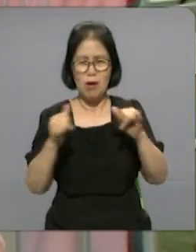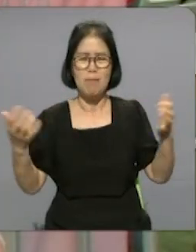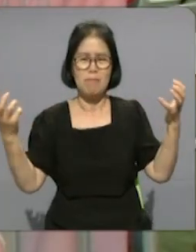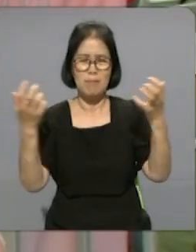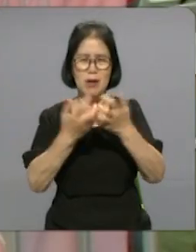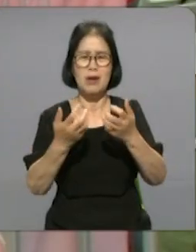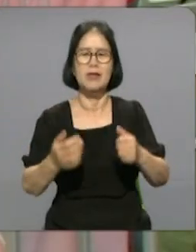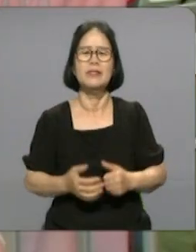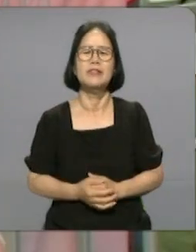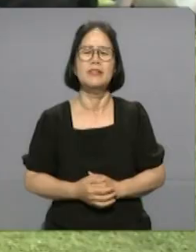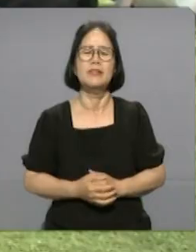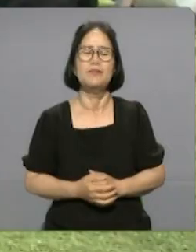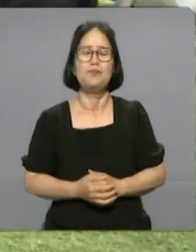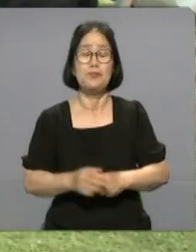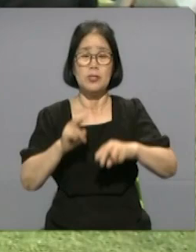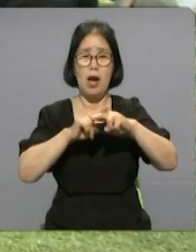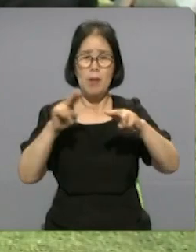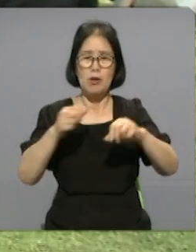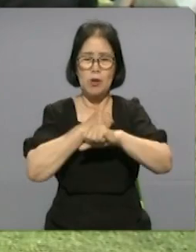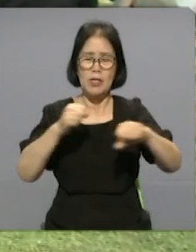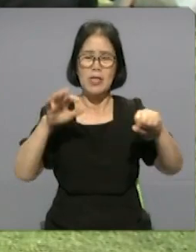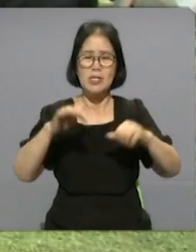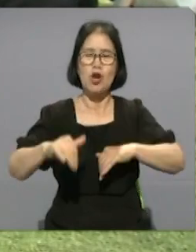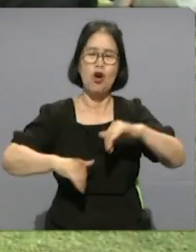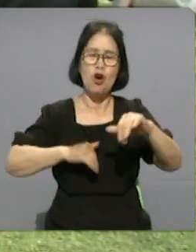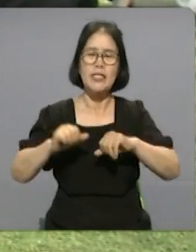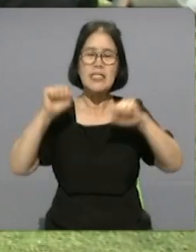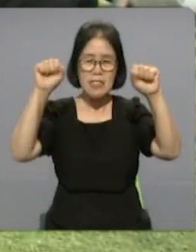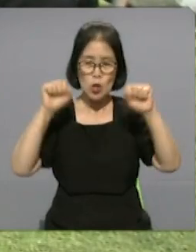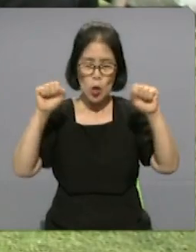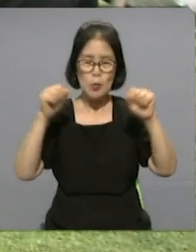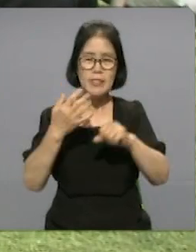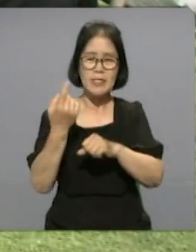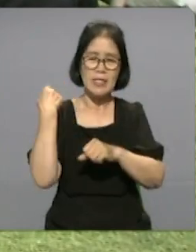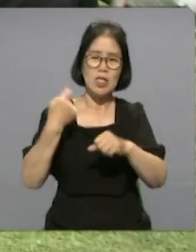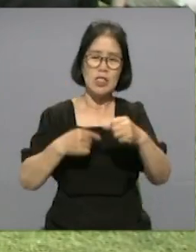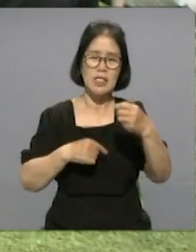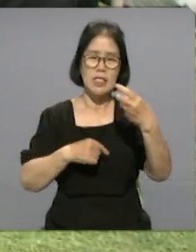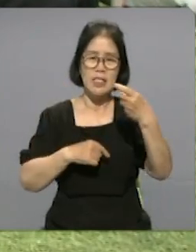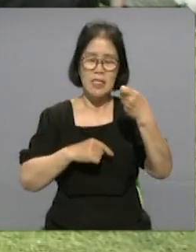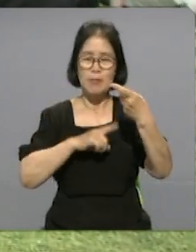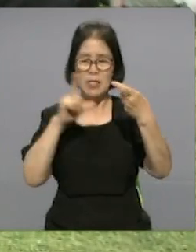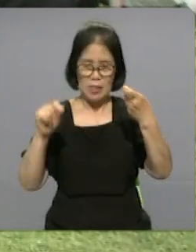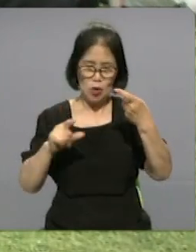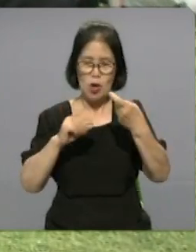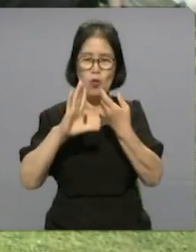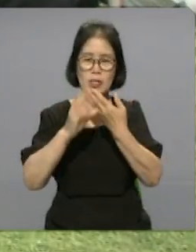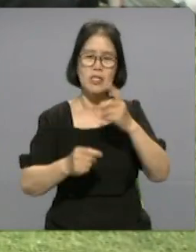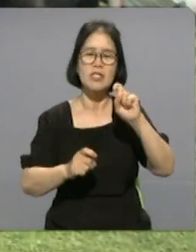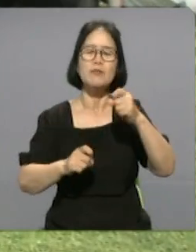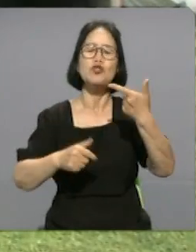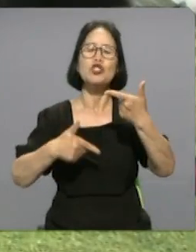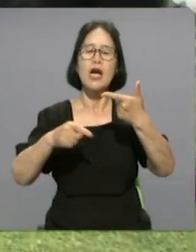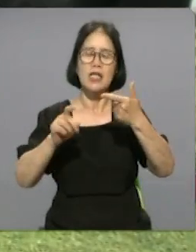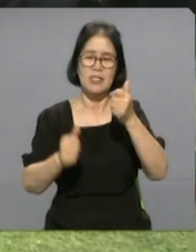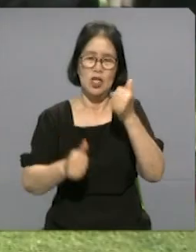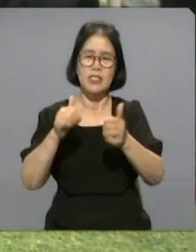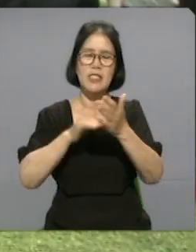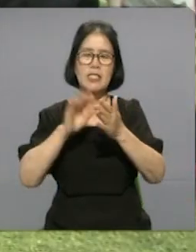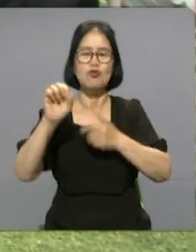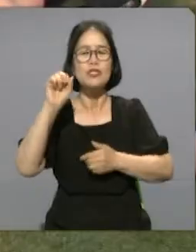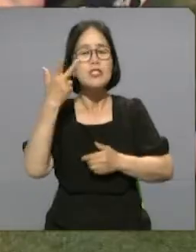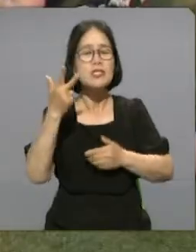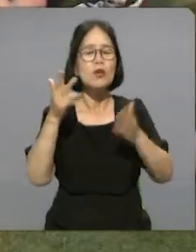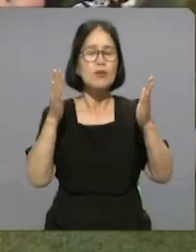메워졌습니다. 광화문 광장에서 거리 응원이 열린 건 지난해 11월 카타르 월드컵 16강전 이후 약 7개월